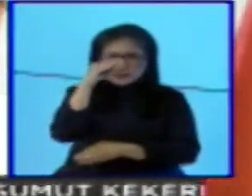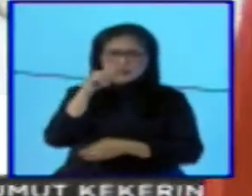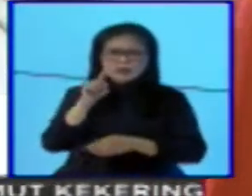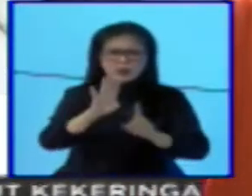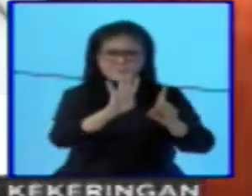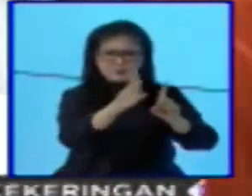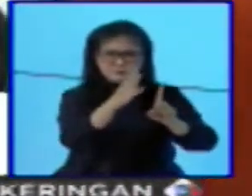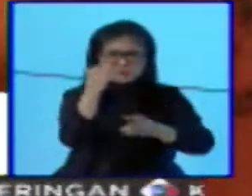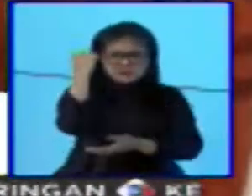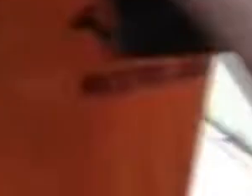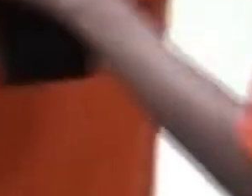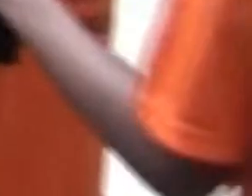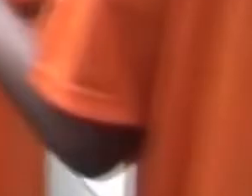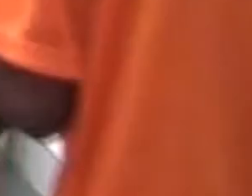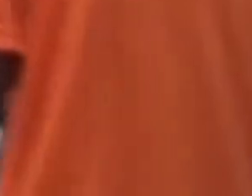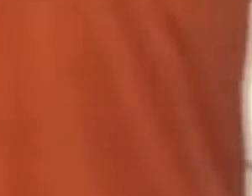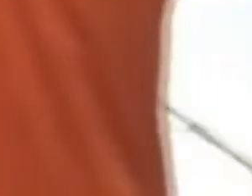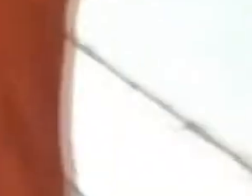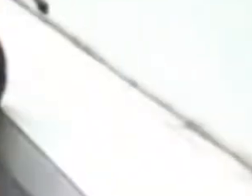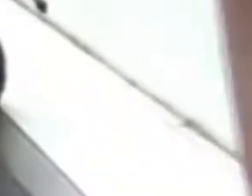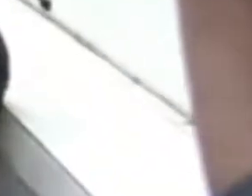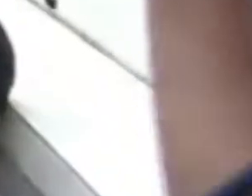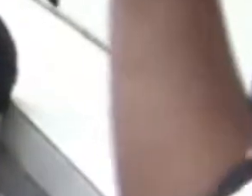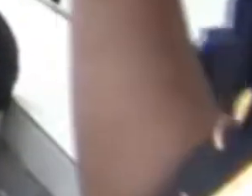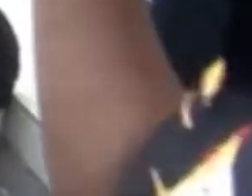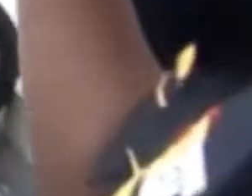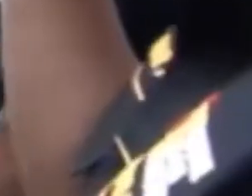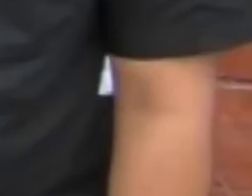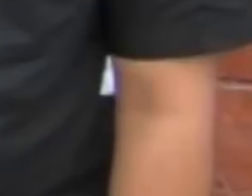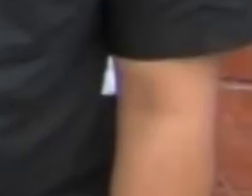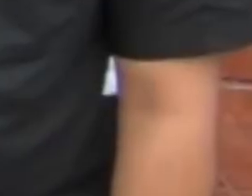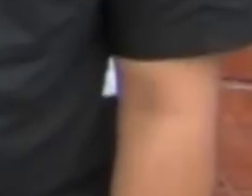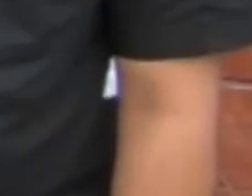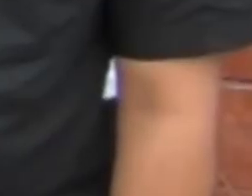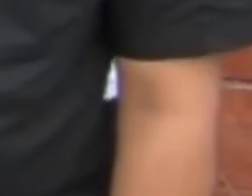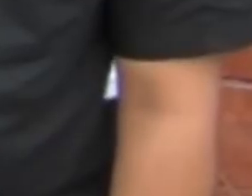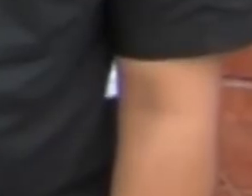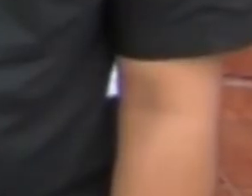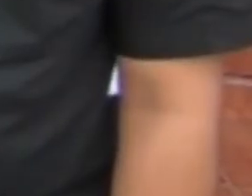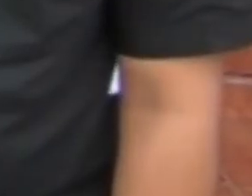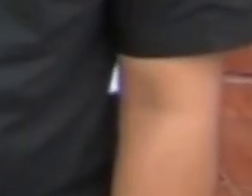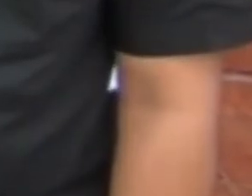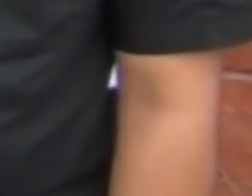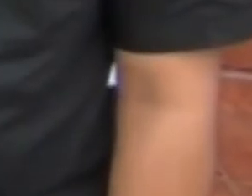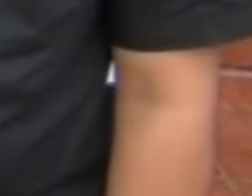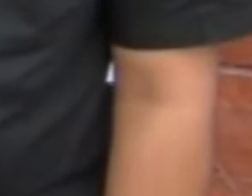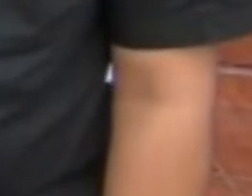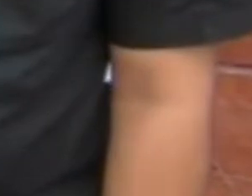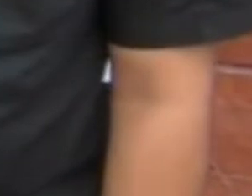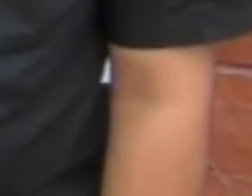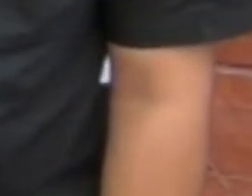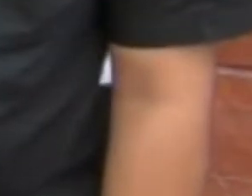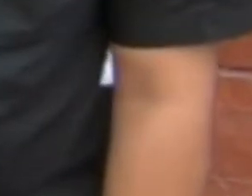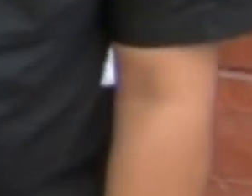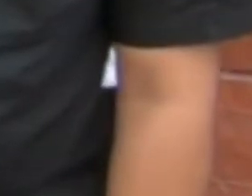6 diantaranya merupakan anak-anak di bawah umur. Identifikasi tindak pidana yang terjadi. Dalam tindak pidana